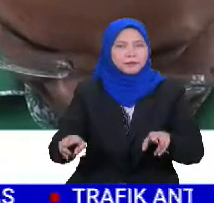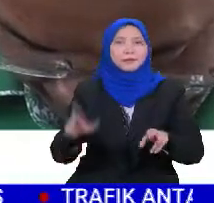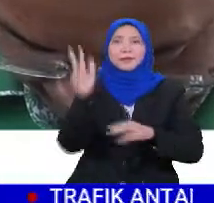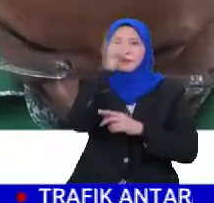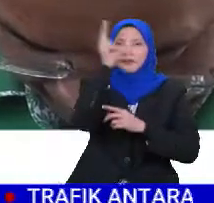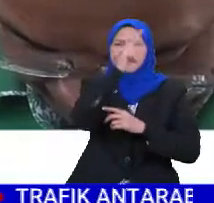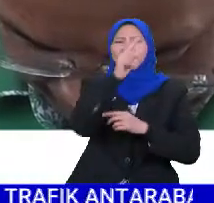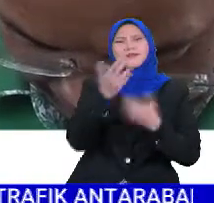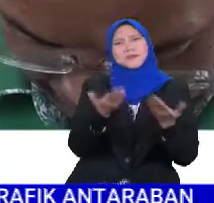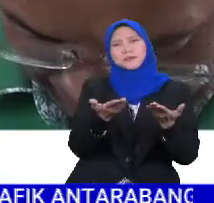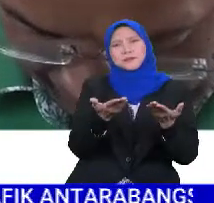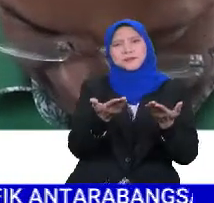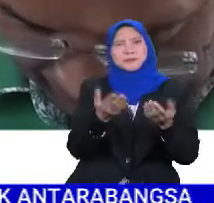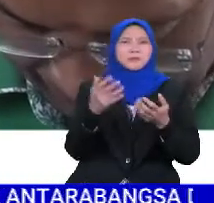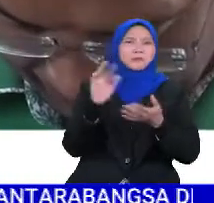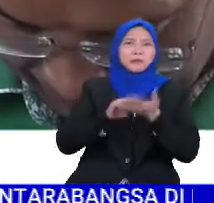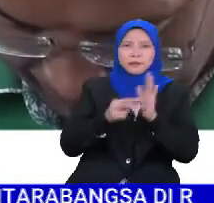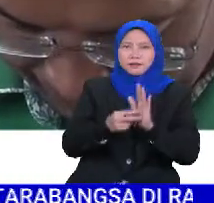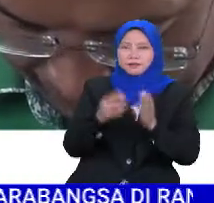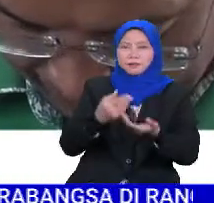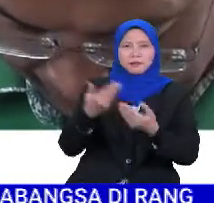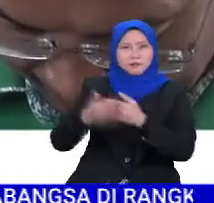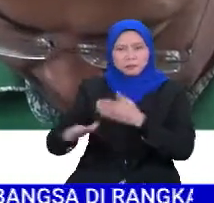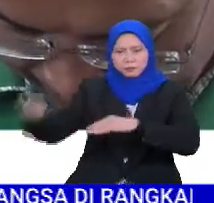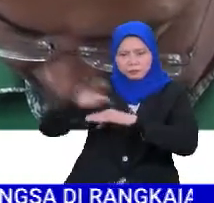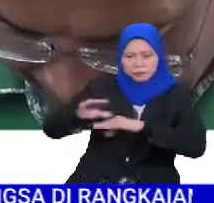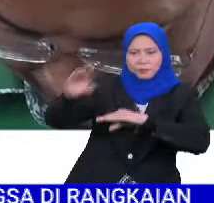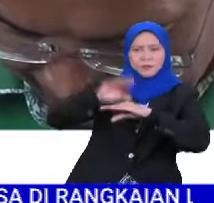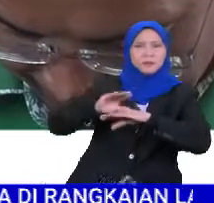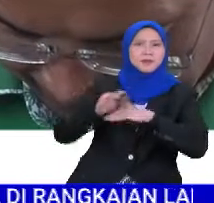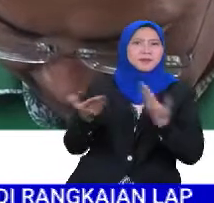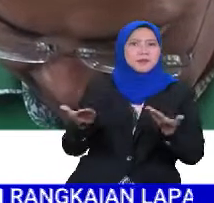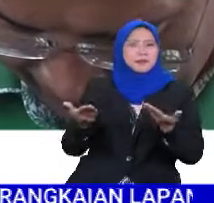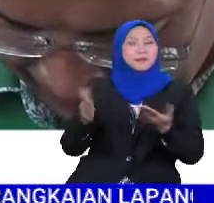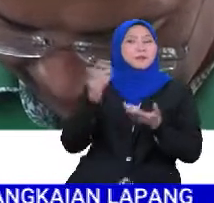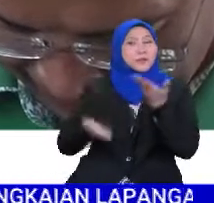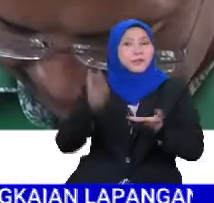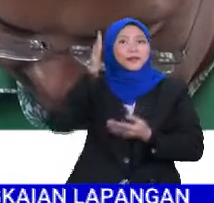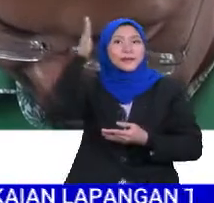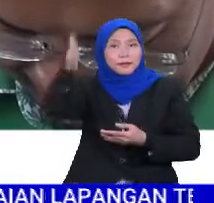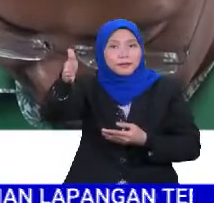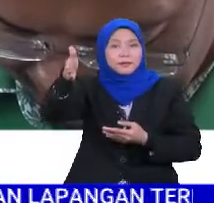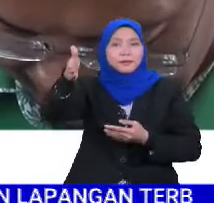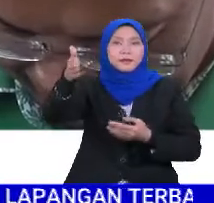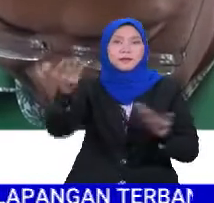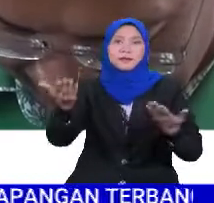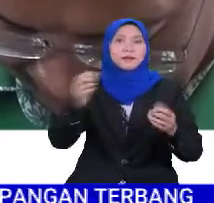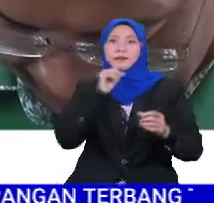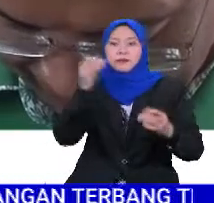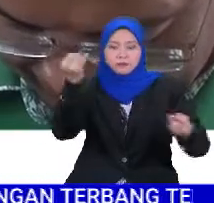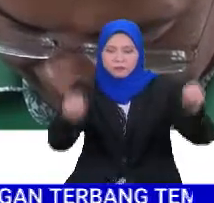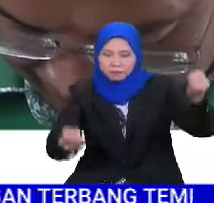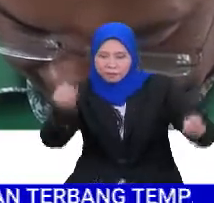kerajaan takkanlah nak lepas subsidi, subsidi, lepas subsidi, subsidi. Nanti satu masa dia tidak akan imbang